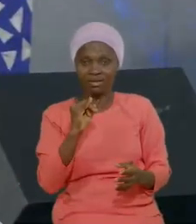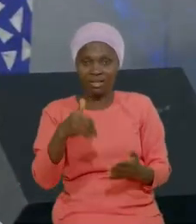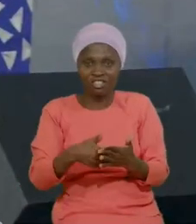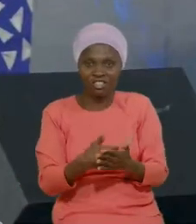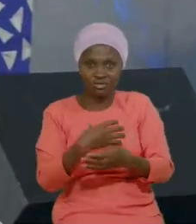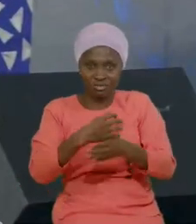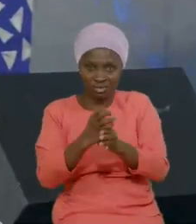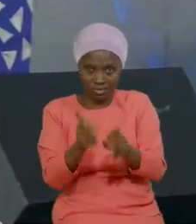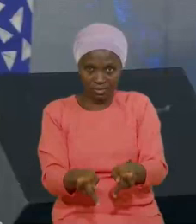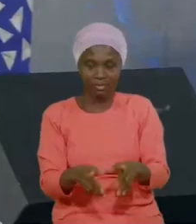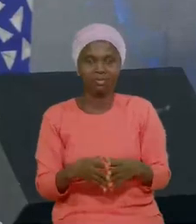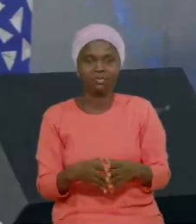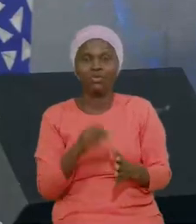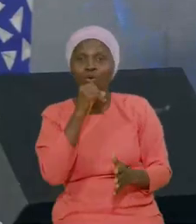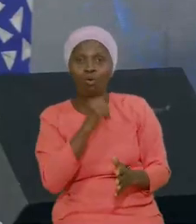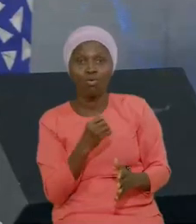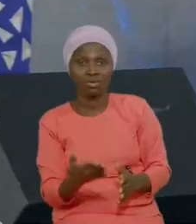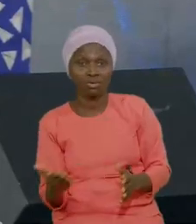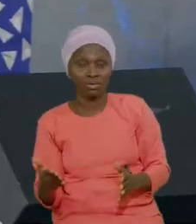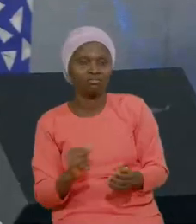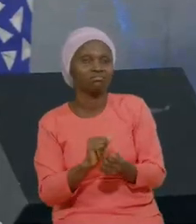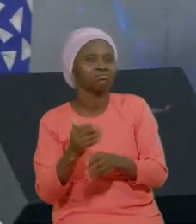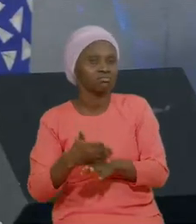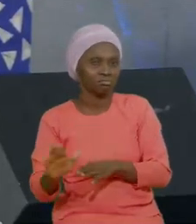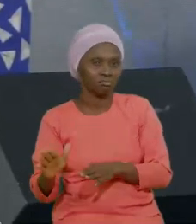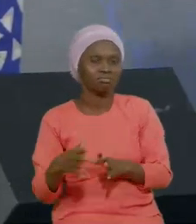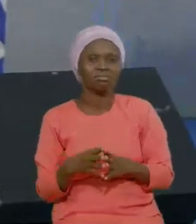Christ, il est une nouvelle créature.